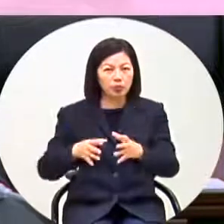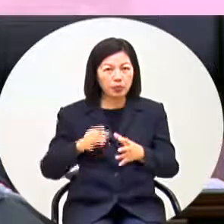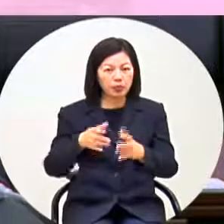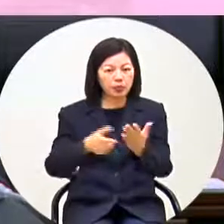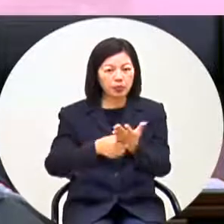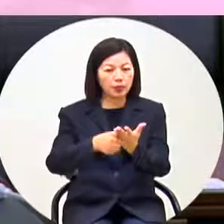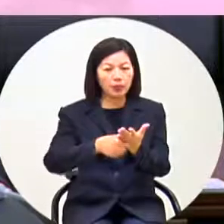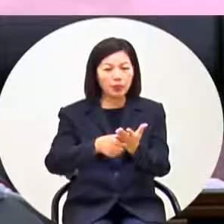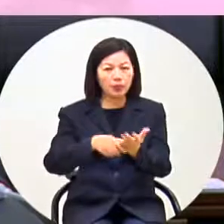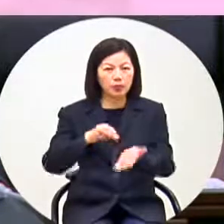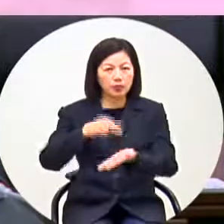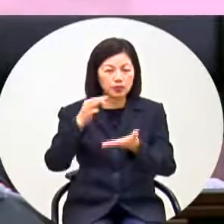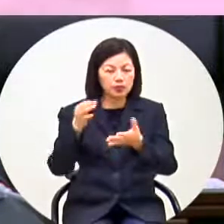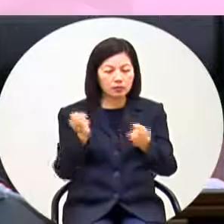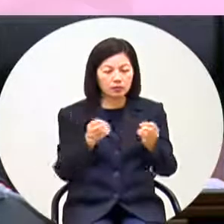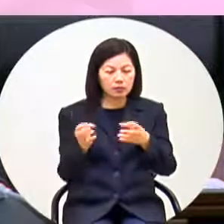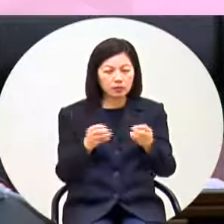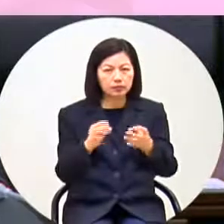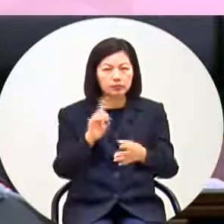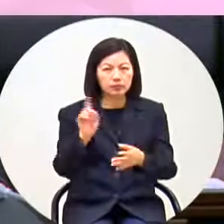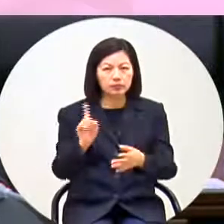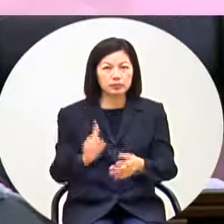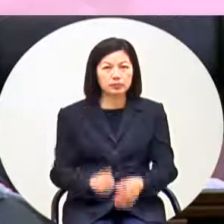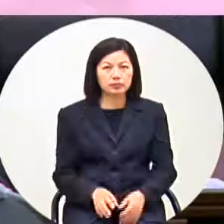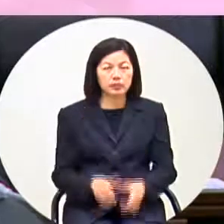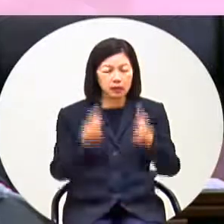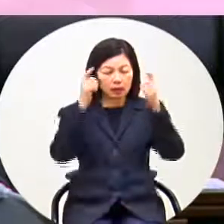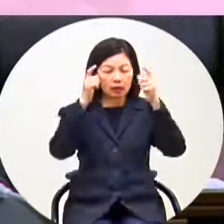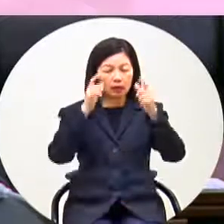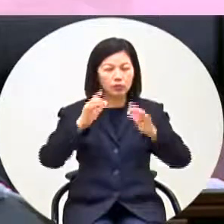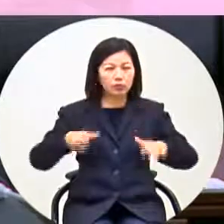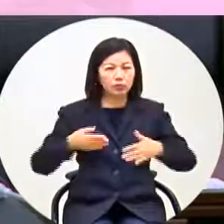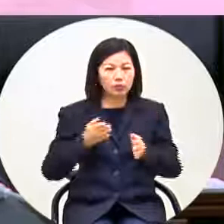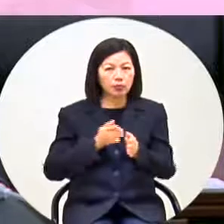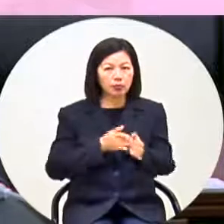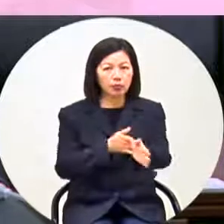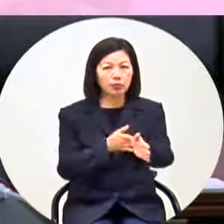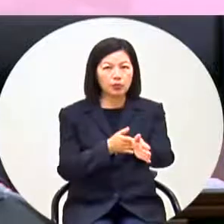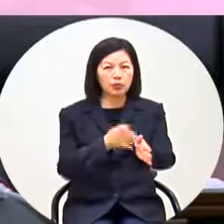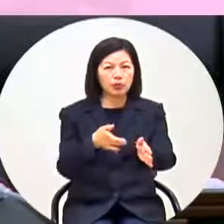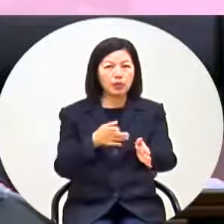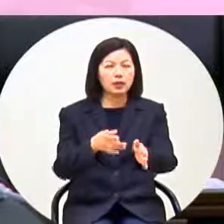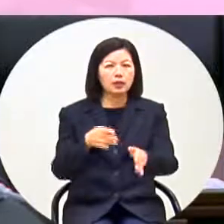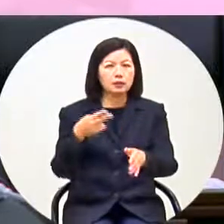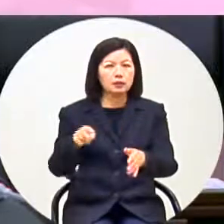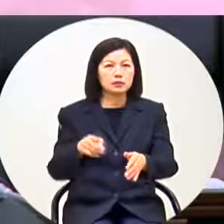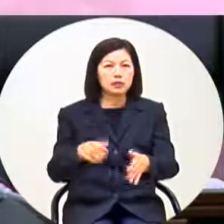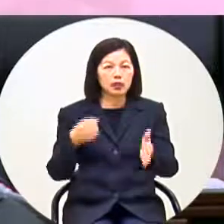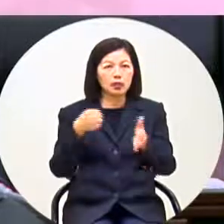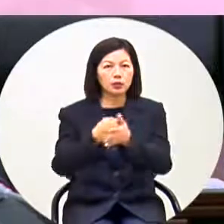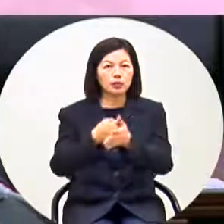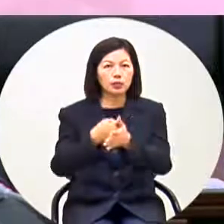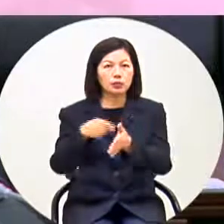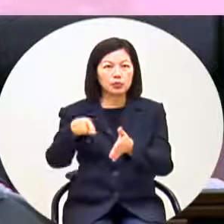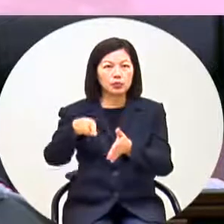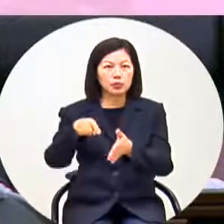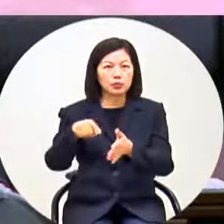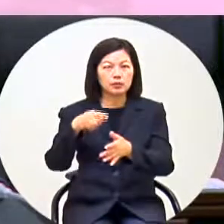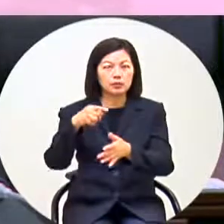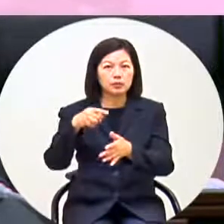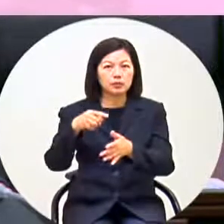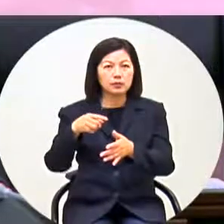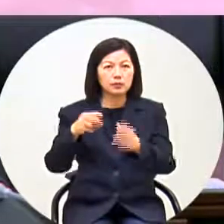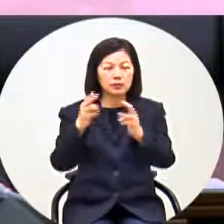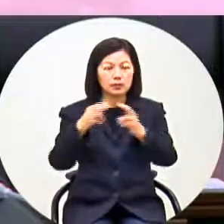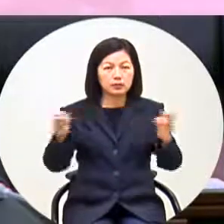我们高雄轻轨，还有中烈池的夜景、博二的仓库，还有旗津的海产哦，那还